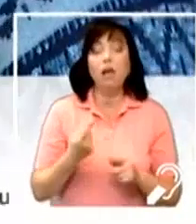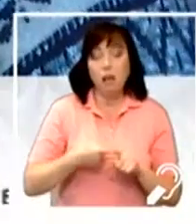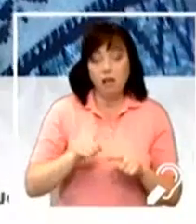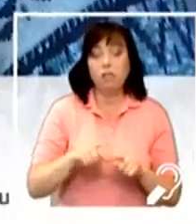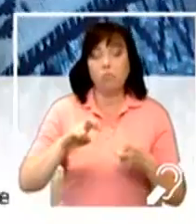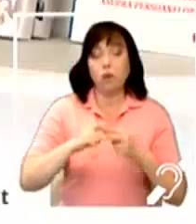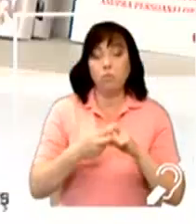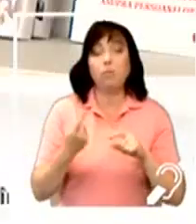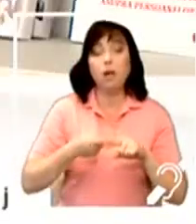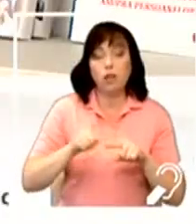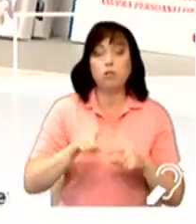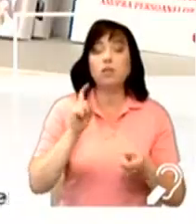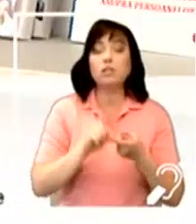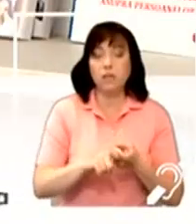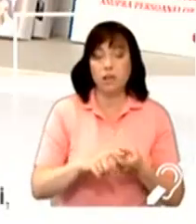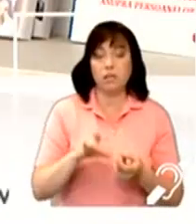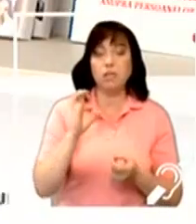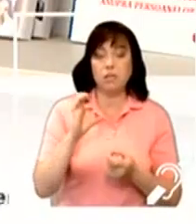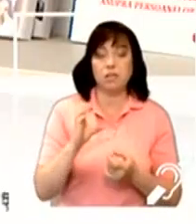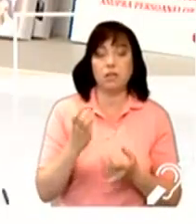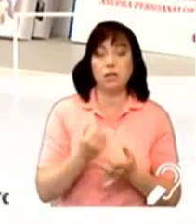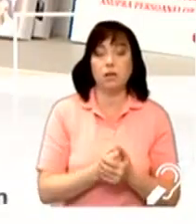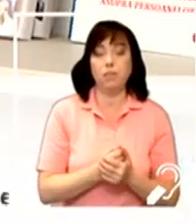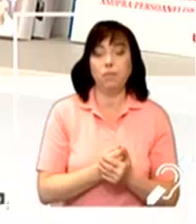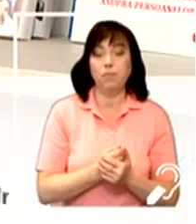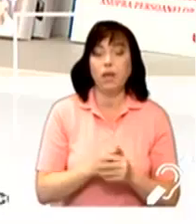acele probleme care țin de serviciile acestea